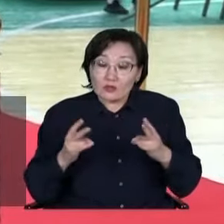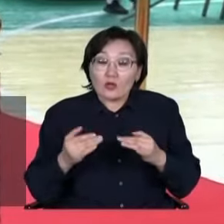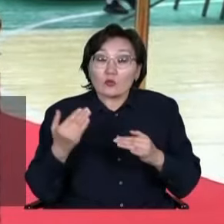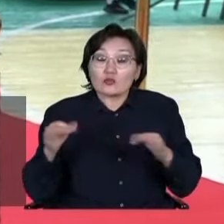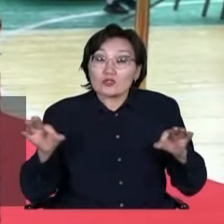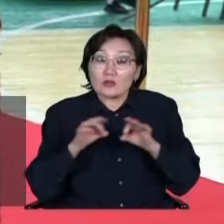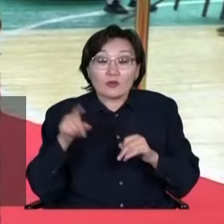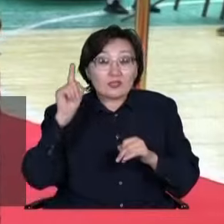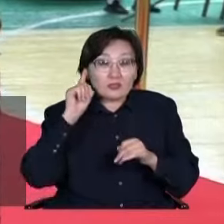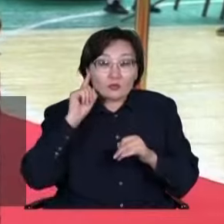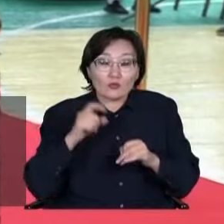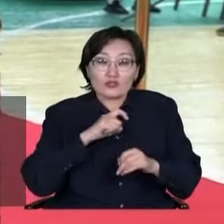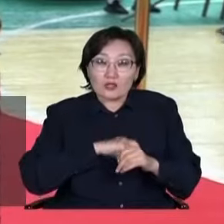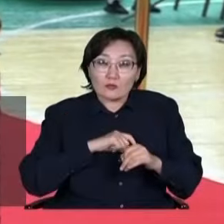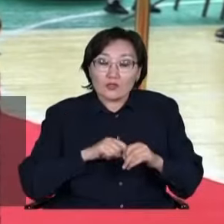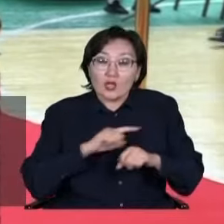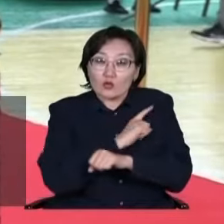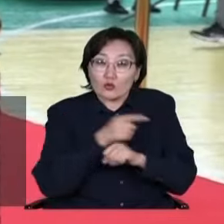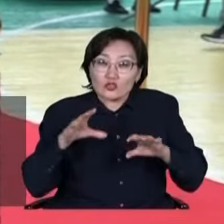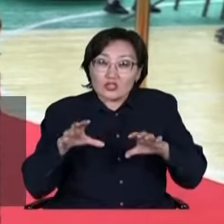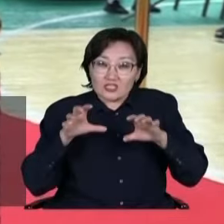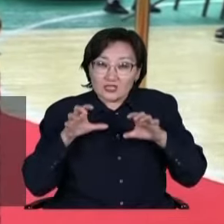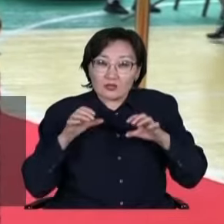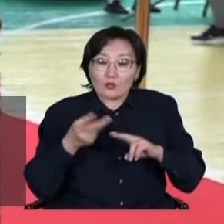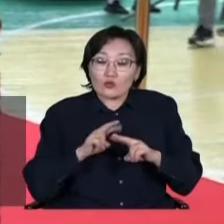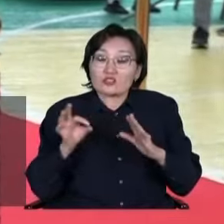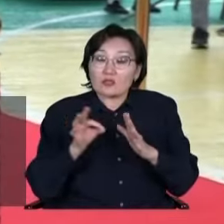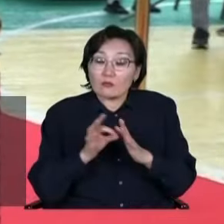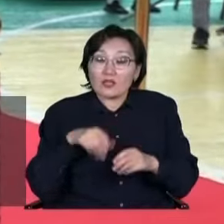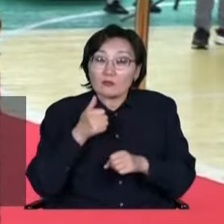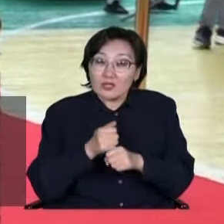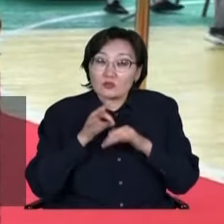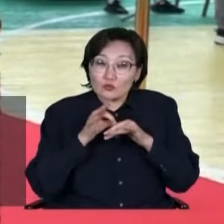бір рухани күш жинаса деген әртүрлі мақсатта осы мақсатқа ең бастысы жасап жатқанымыз.